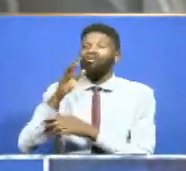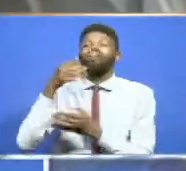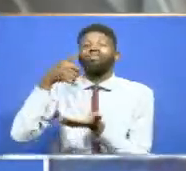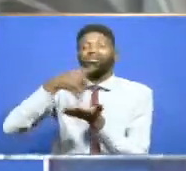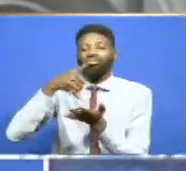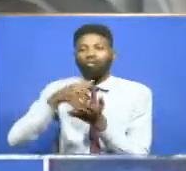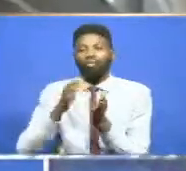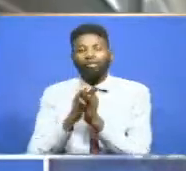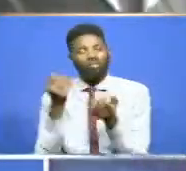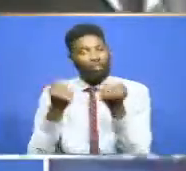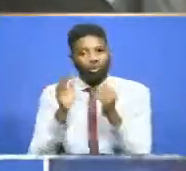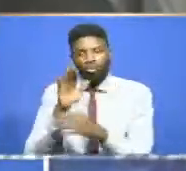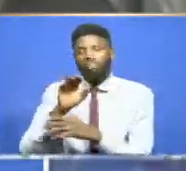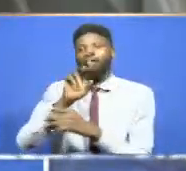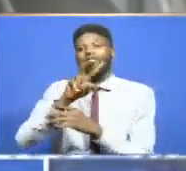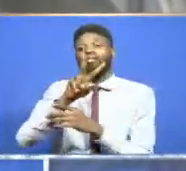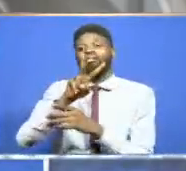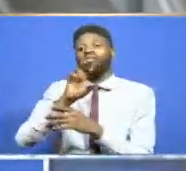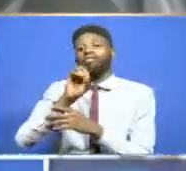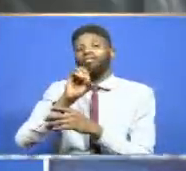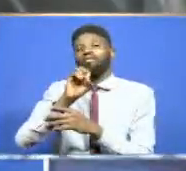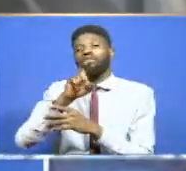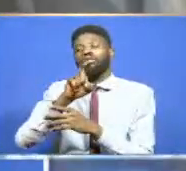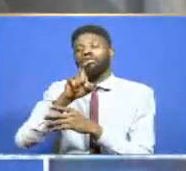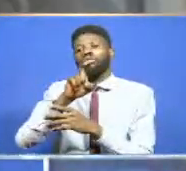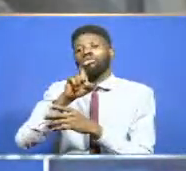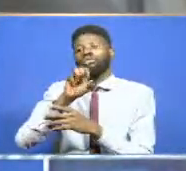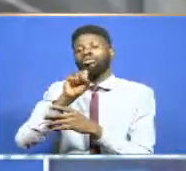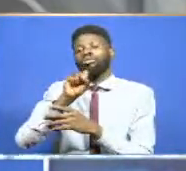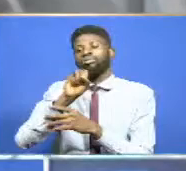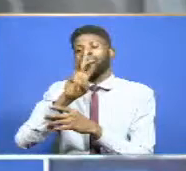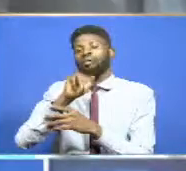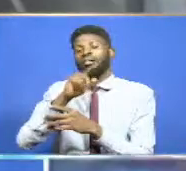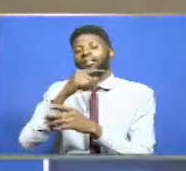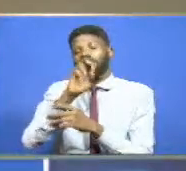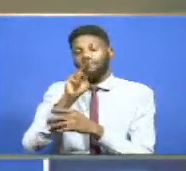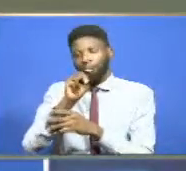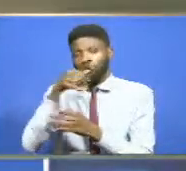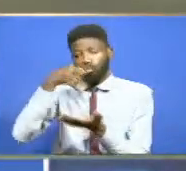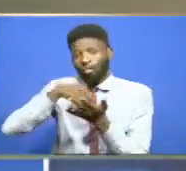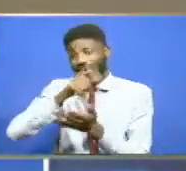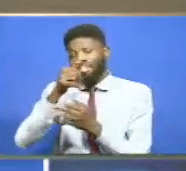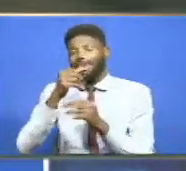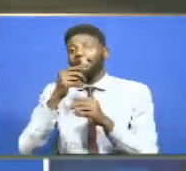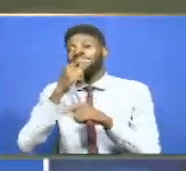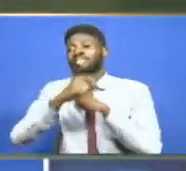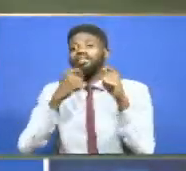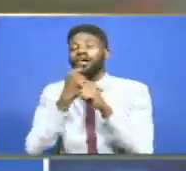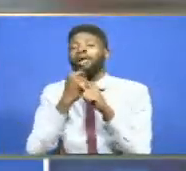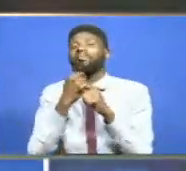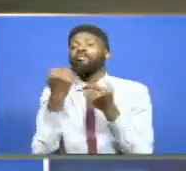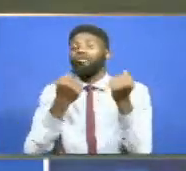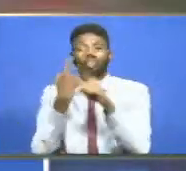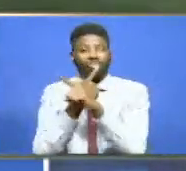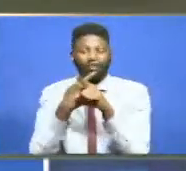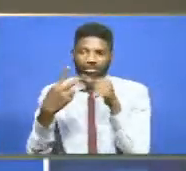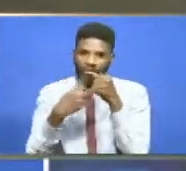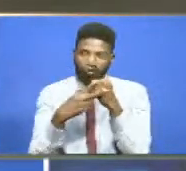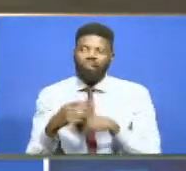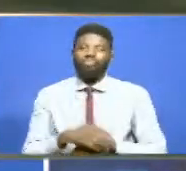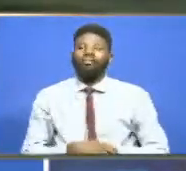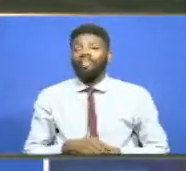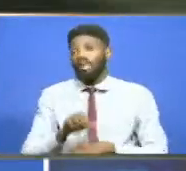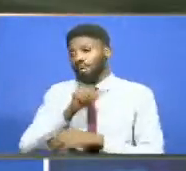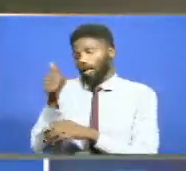Polos ambayo ni mojawapo ya magari 7 aina ya R5 yatakayoshirikishwa. Madereva wengine wenye sifa watakao shiriki ni